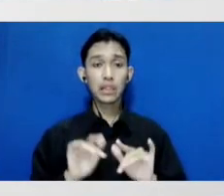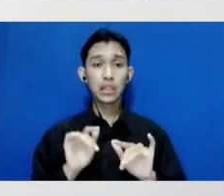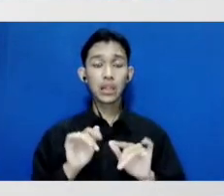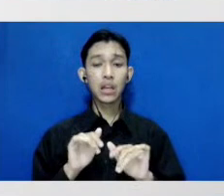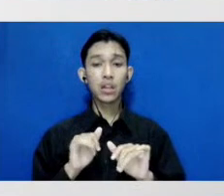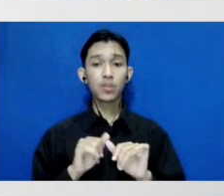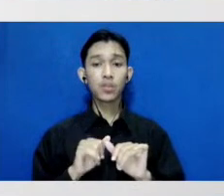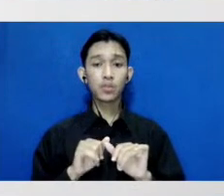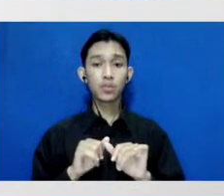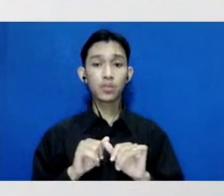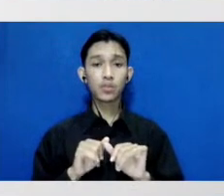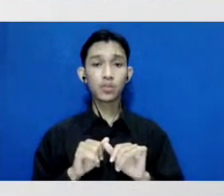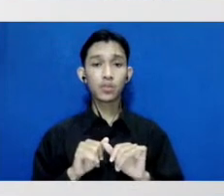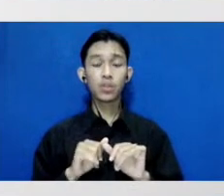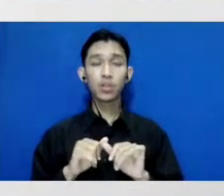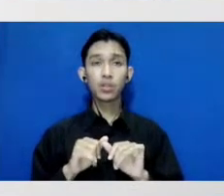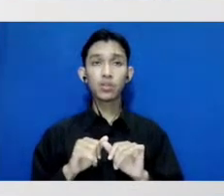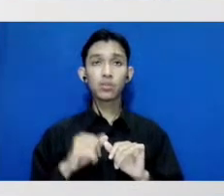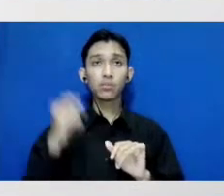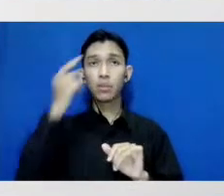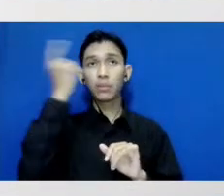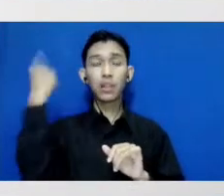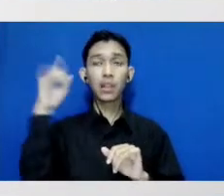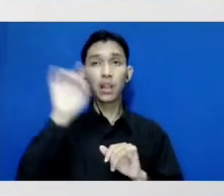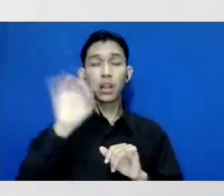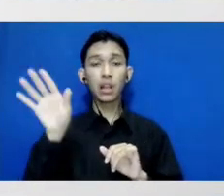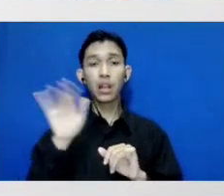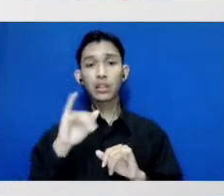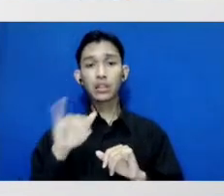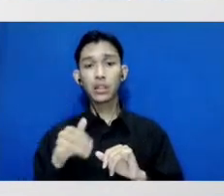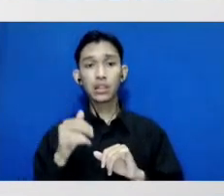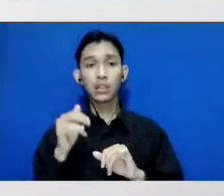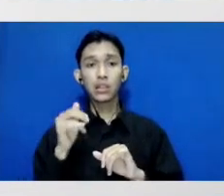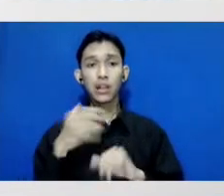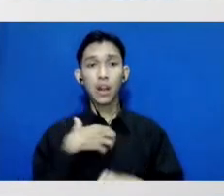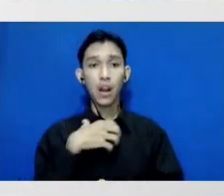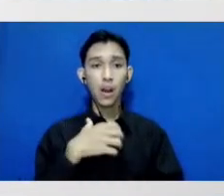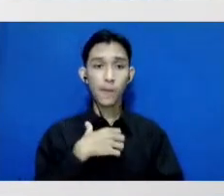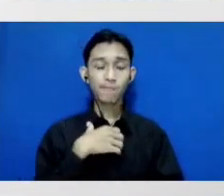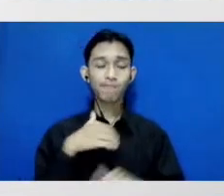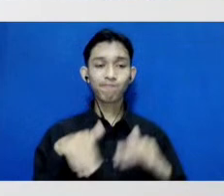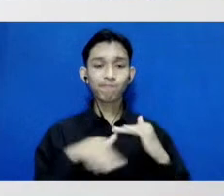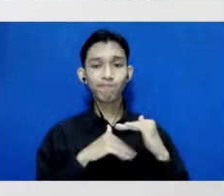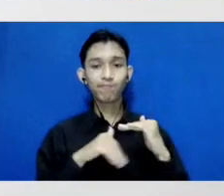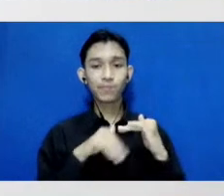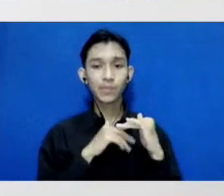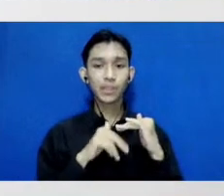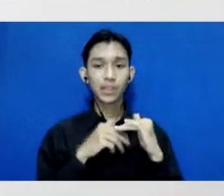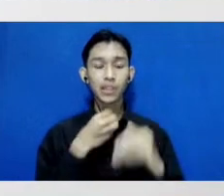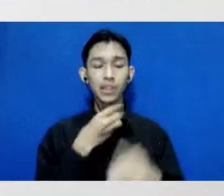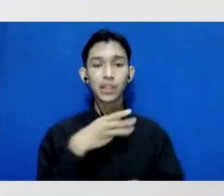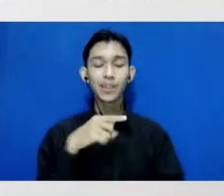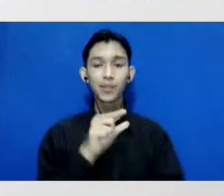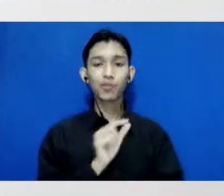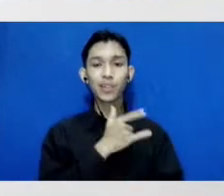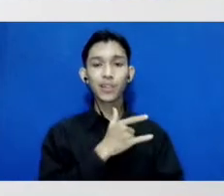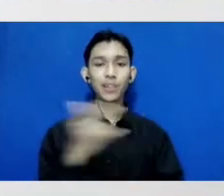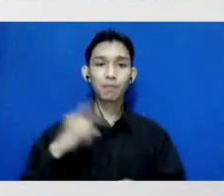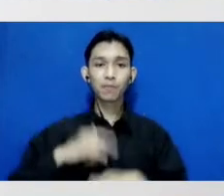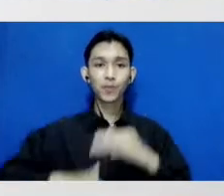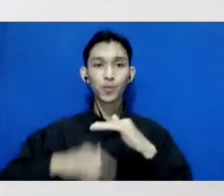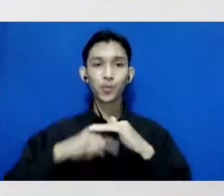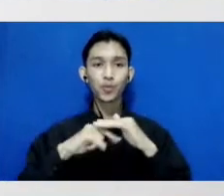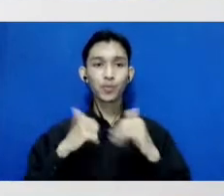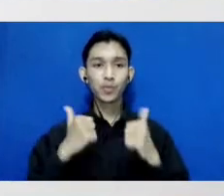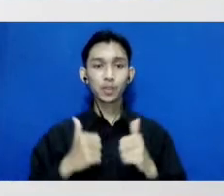juga stakeholder yang lain semata-mata agar hak-hak fundamental di EU tetap terpenuhi.